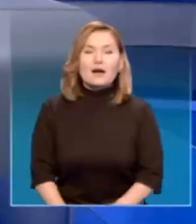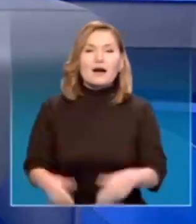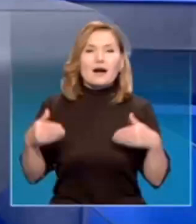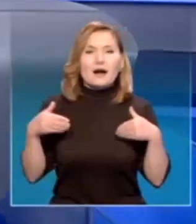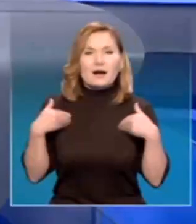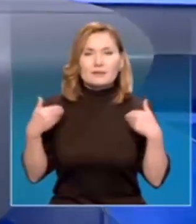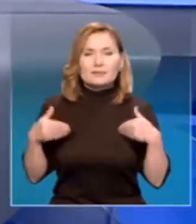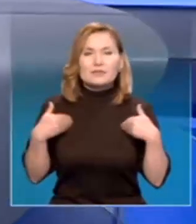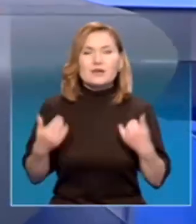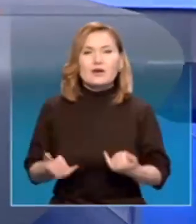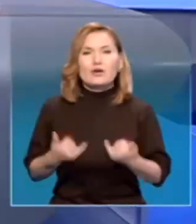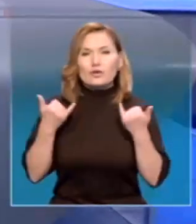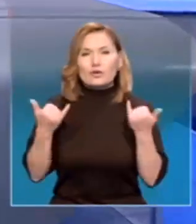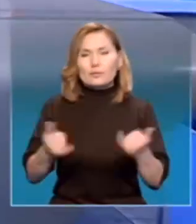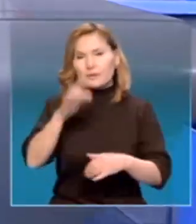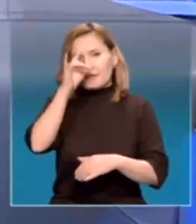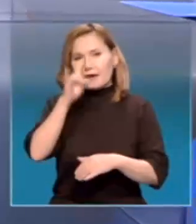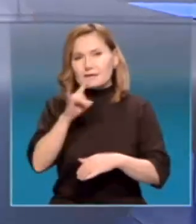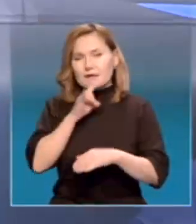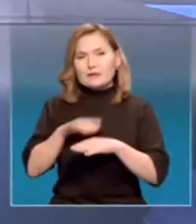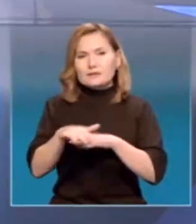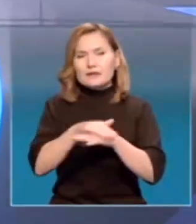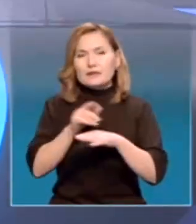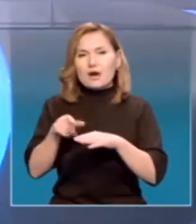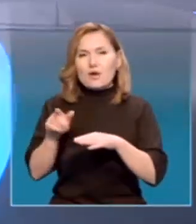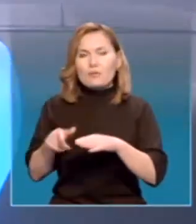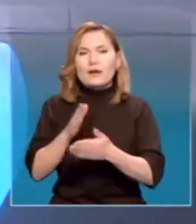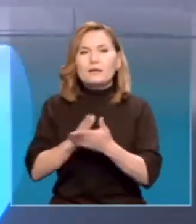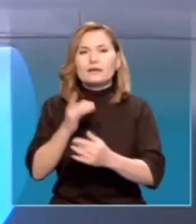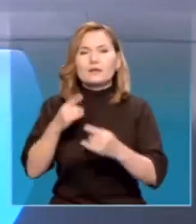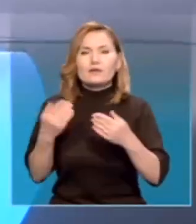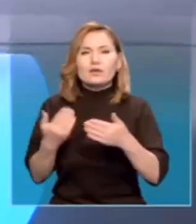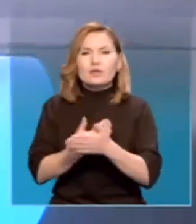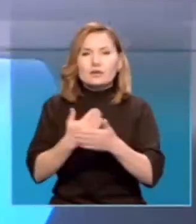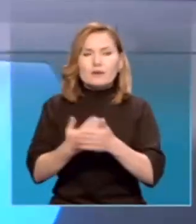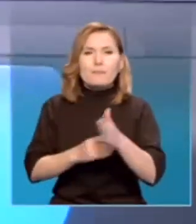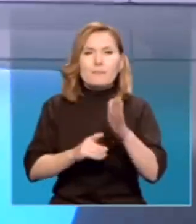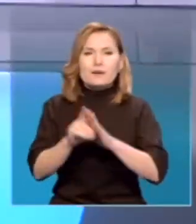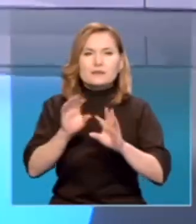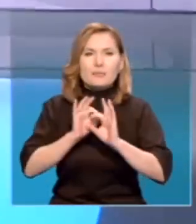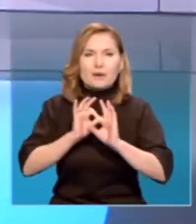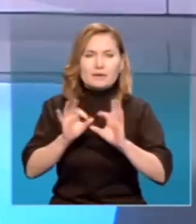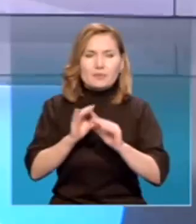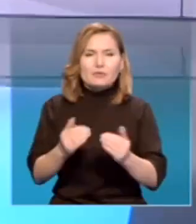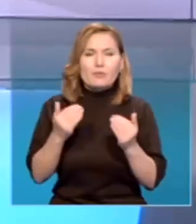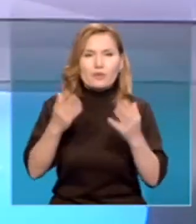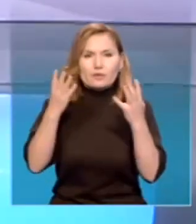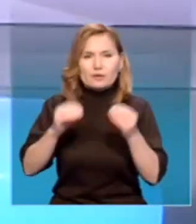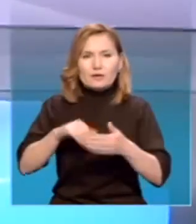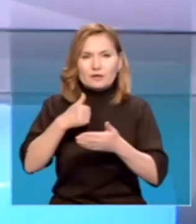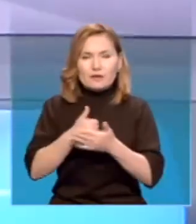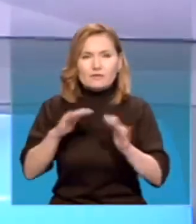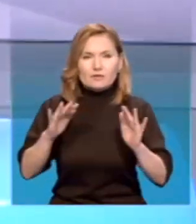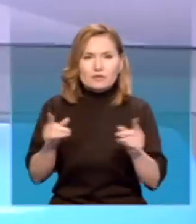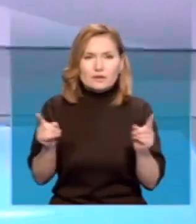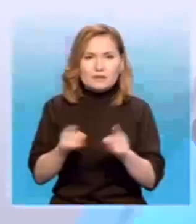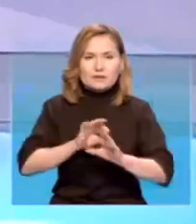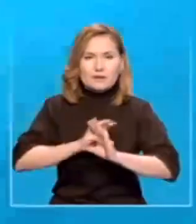Қайырлы кеш, қадірлі көрермен, тікелей эфирде қорытынды ақпарат студияда Шерхан Жамбулұлы және сурдо аудармашы Самал Нұрым әуелі аңдатпа.